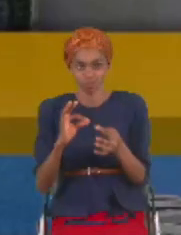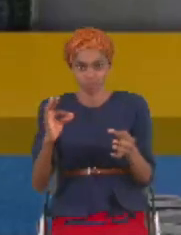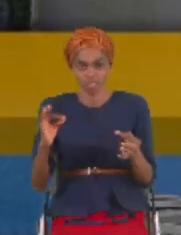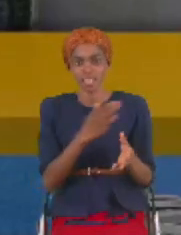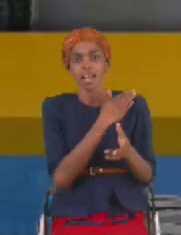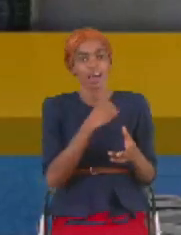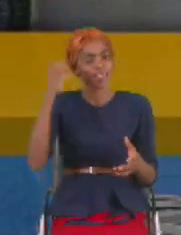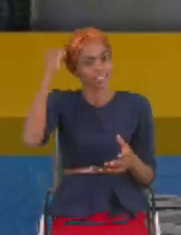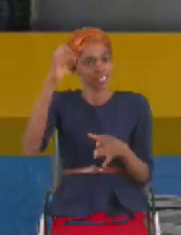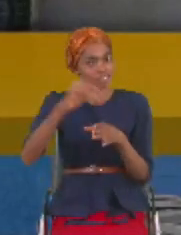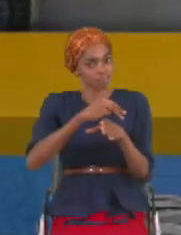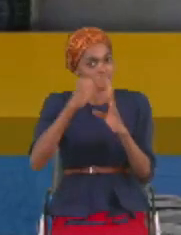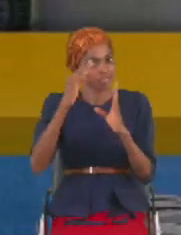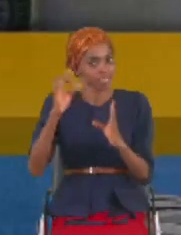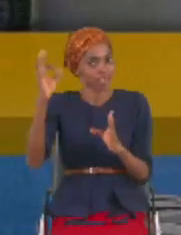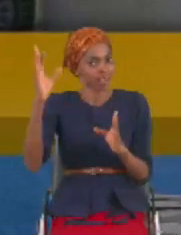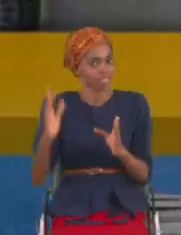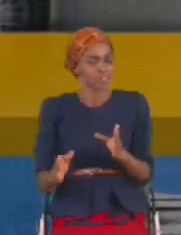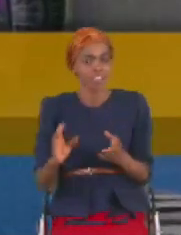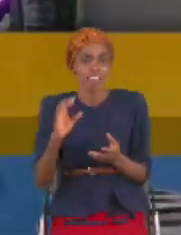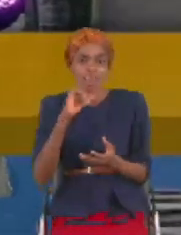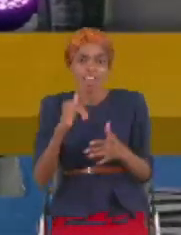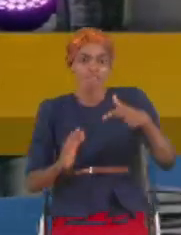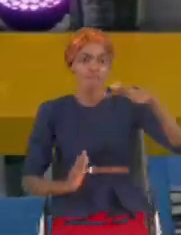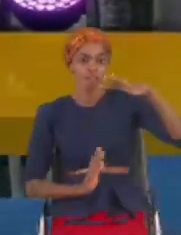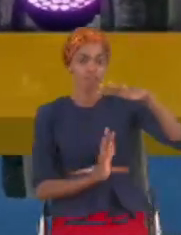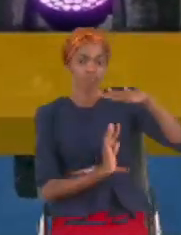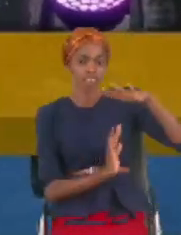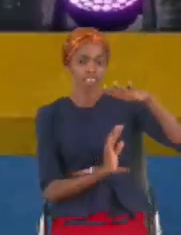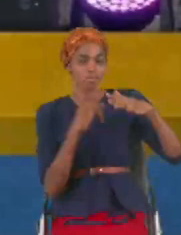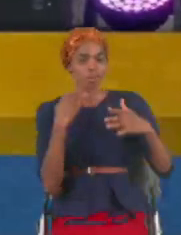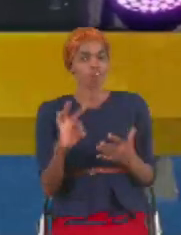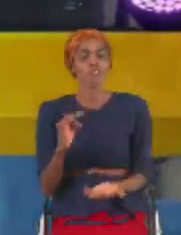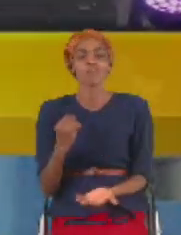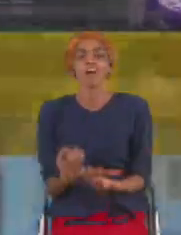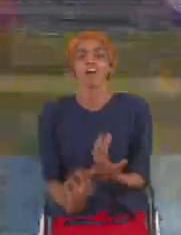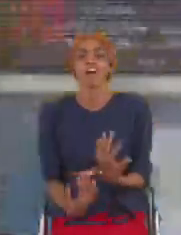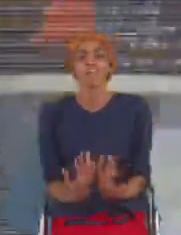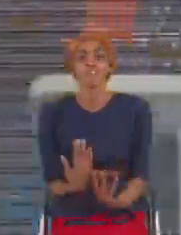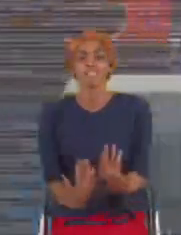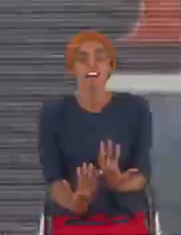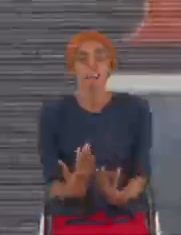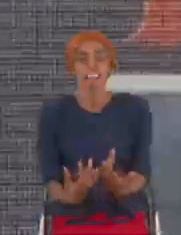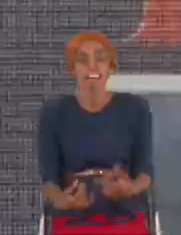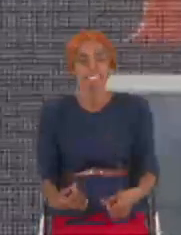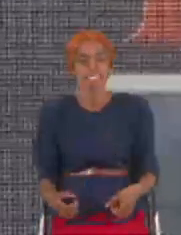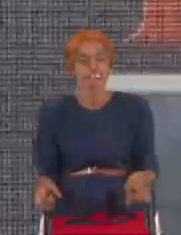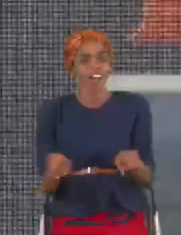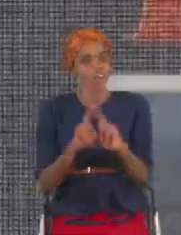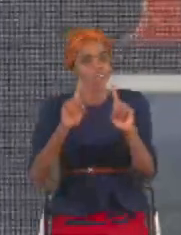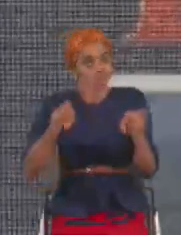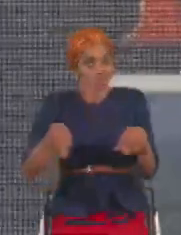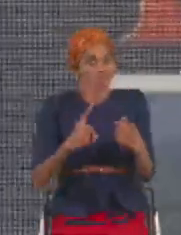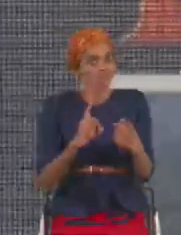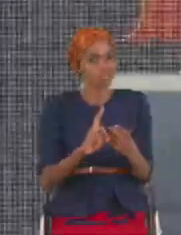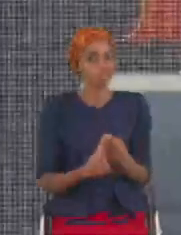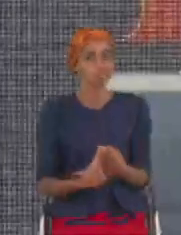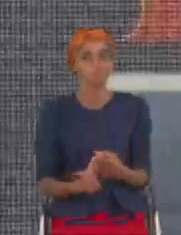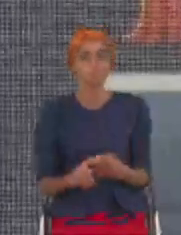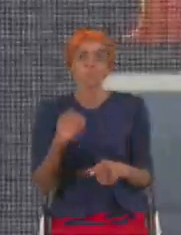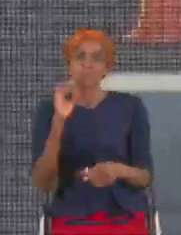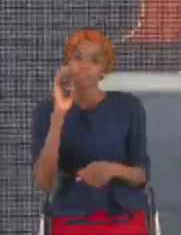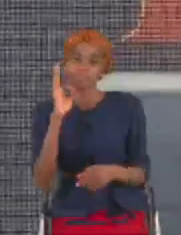de plus il y deux ans et celui qui a fait des exemples des vents et de ses serviteurs une flamme de feu comme tu retournes dans le ministère